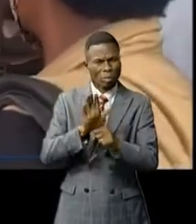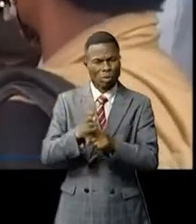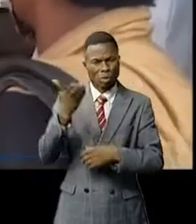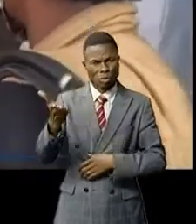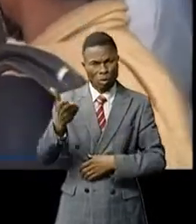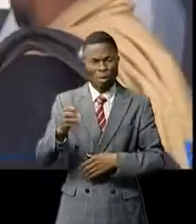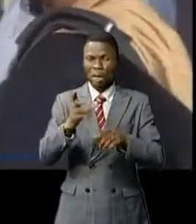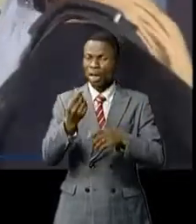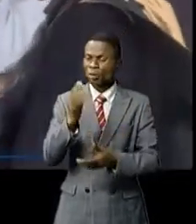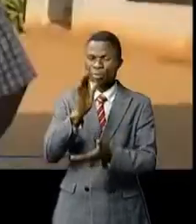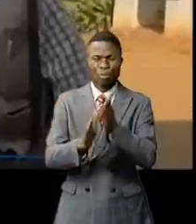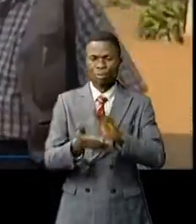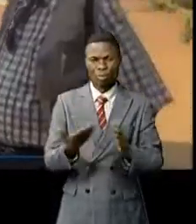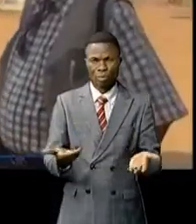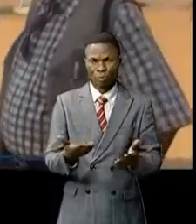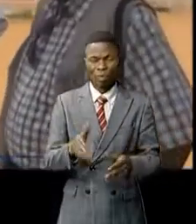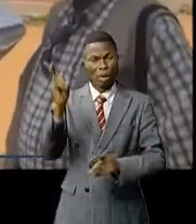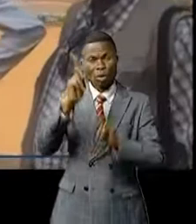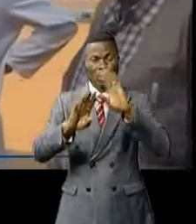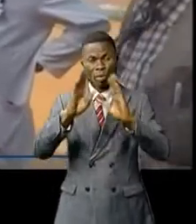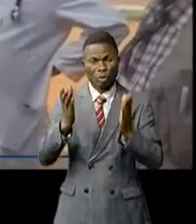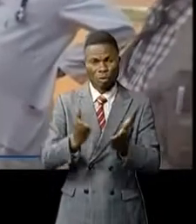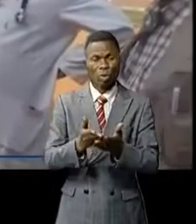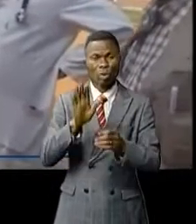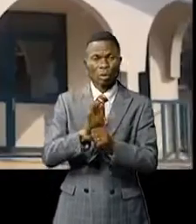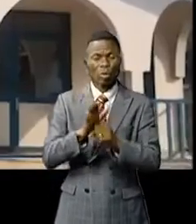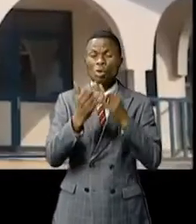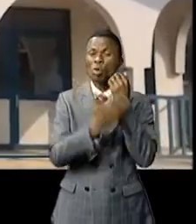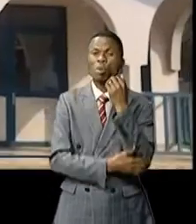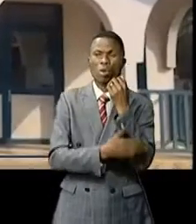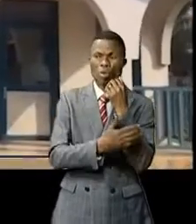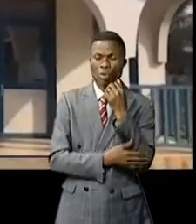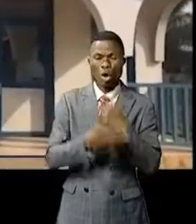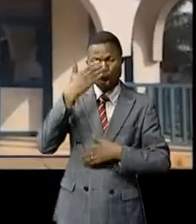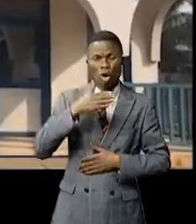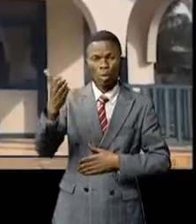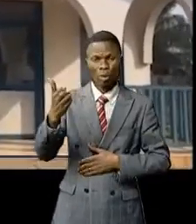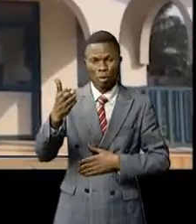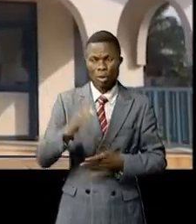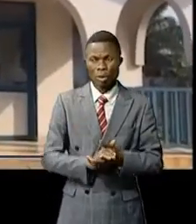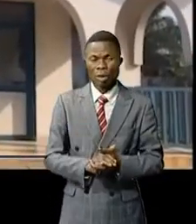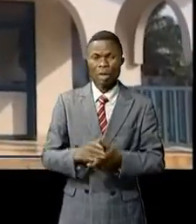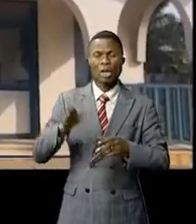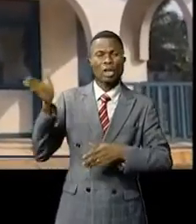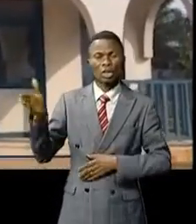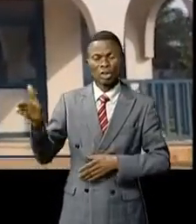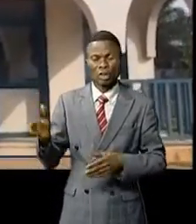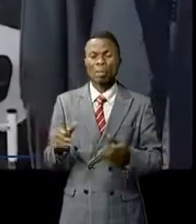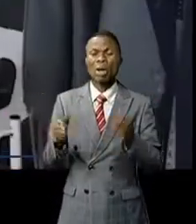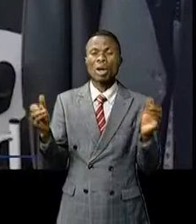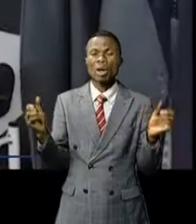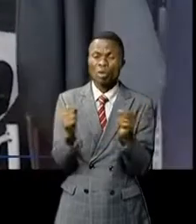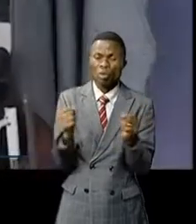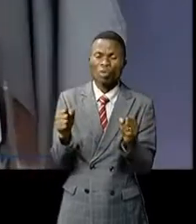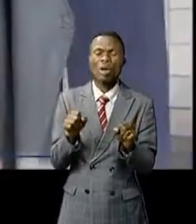structurel et financière, avec une population en majorité pauvre. L'hôpital dispose d'une morgue la moins équipée du coin et